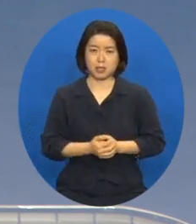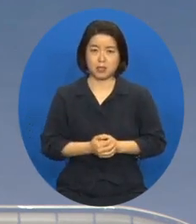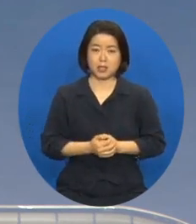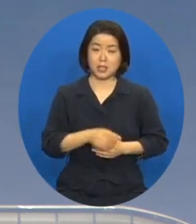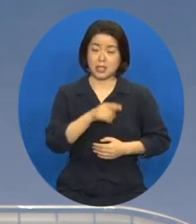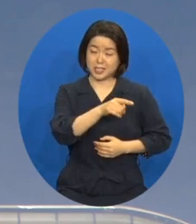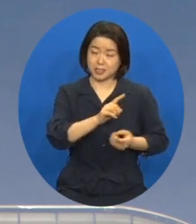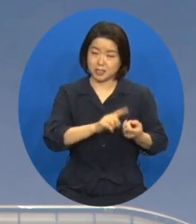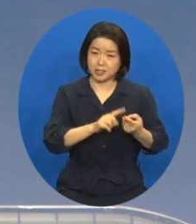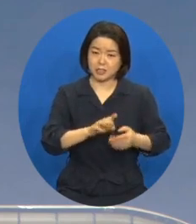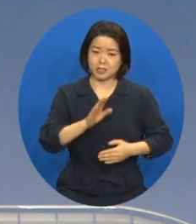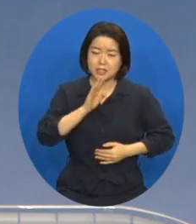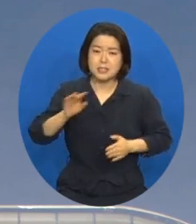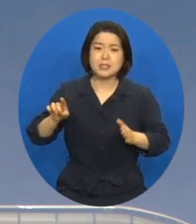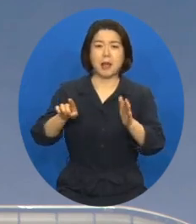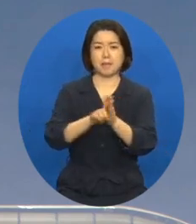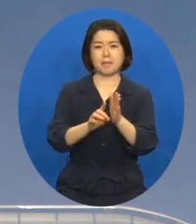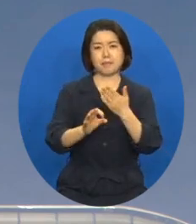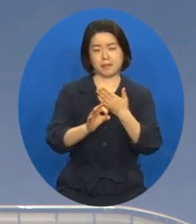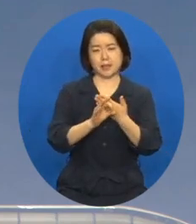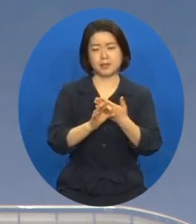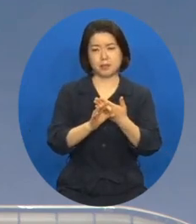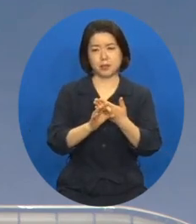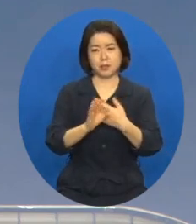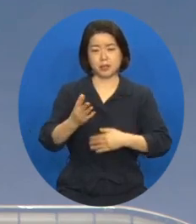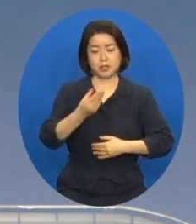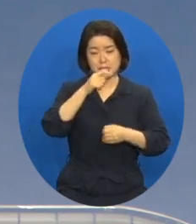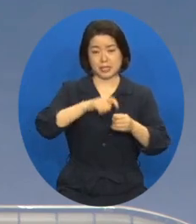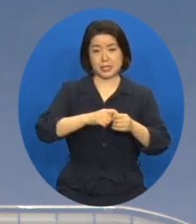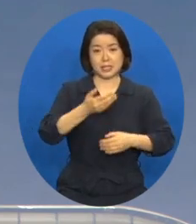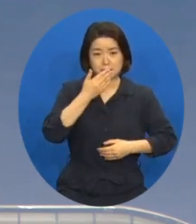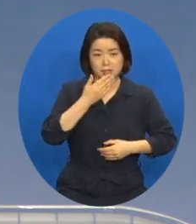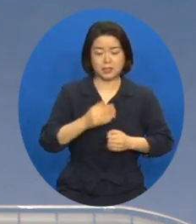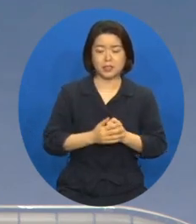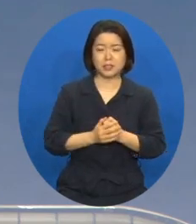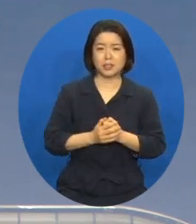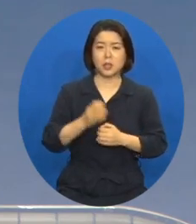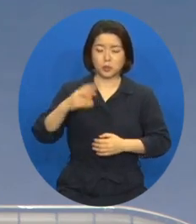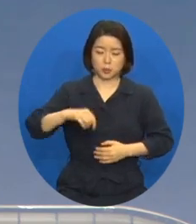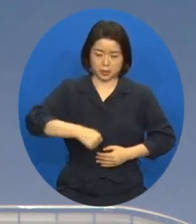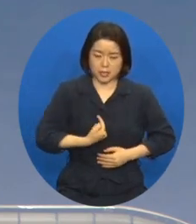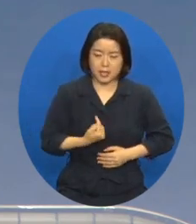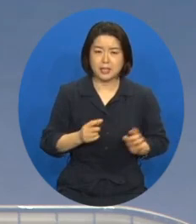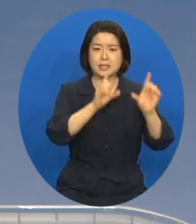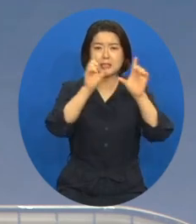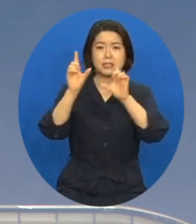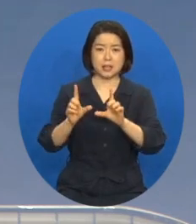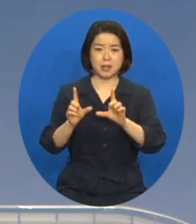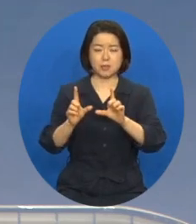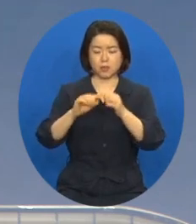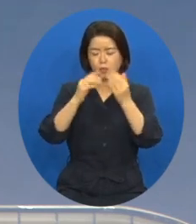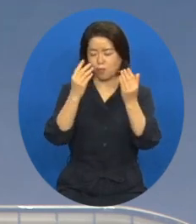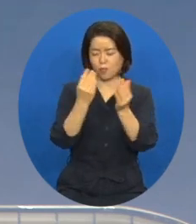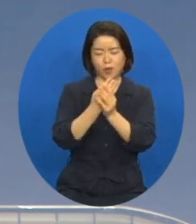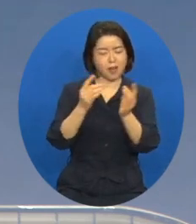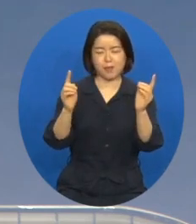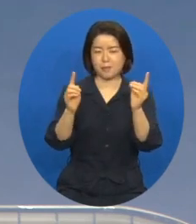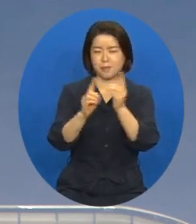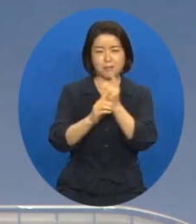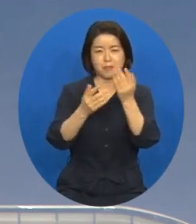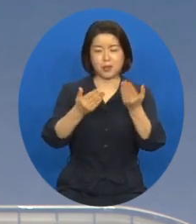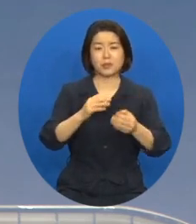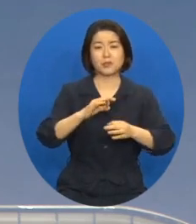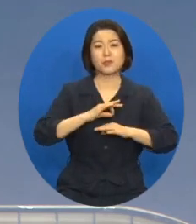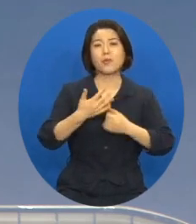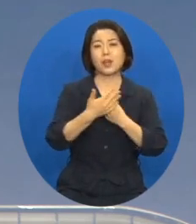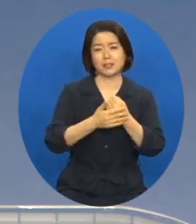우리가 정말 믿게 되면 성찬은 교회를 우리 자신의 삶을 완전히 바꾸는 놀라운